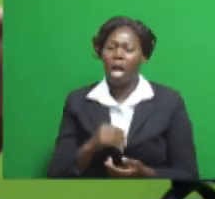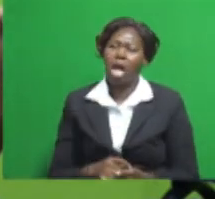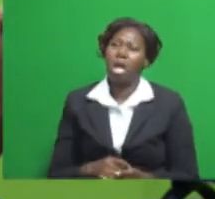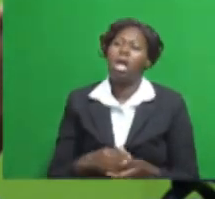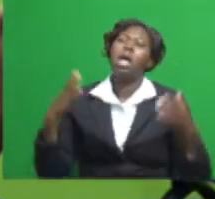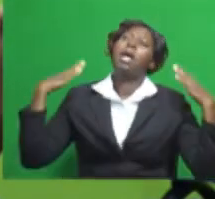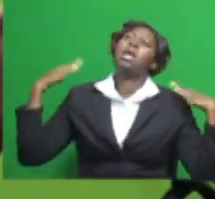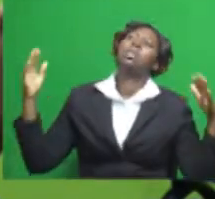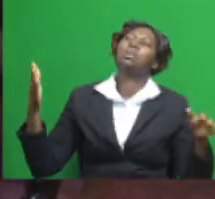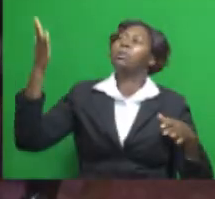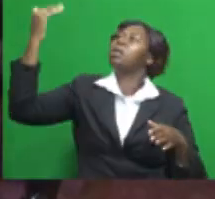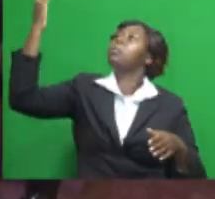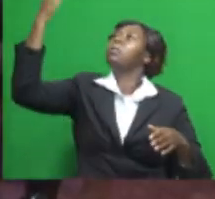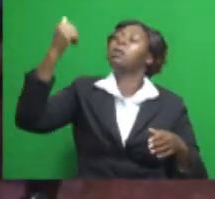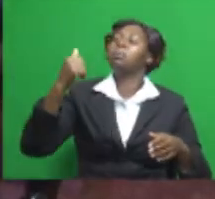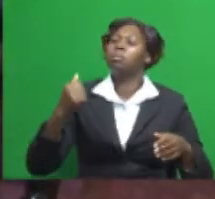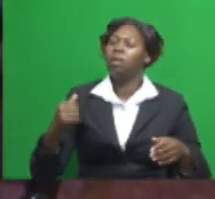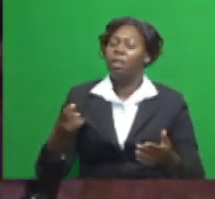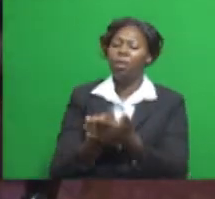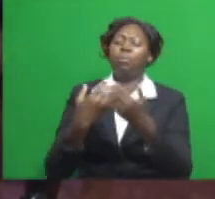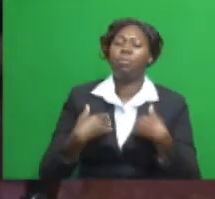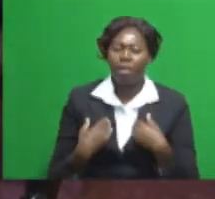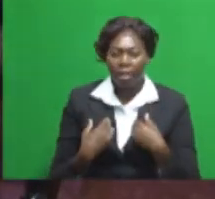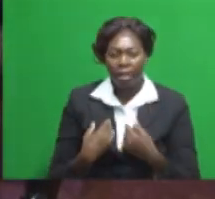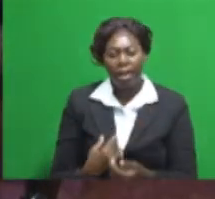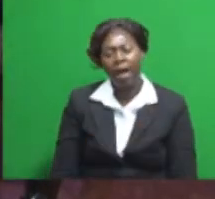undirwire pane kakupotsa mbichana. Aiwa kaunogotaura ngirozi.